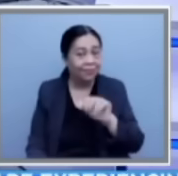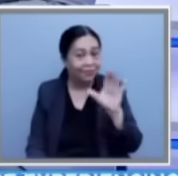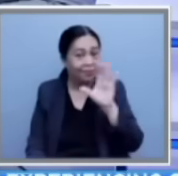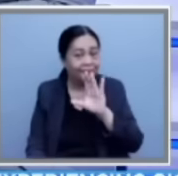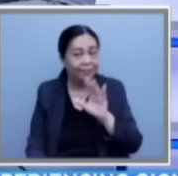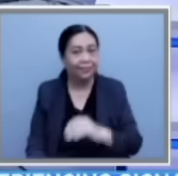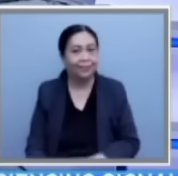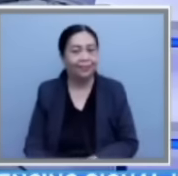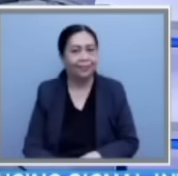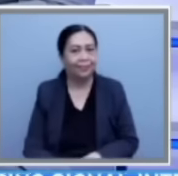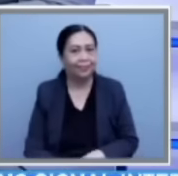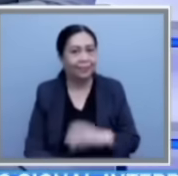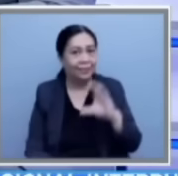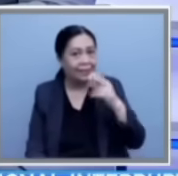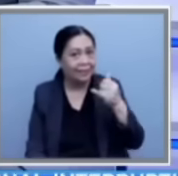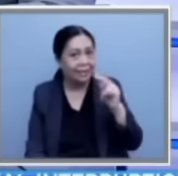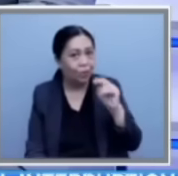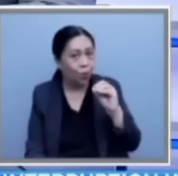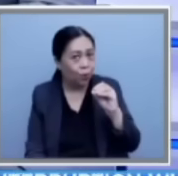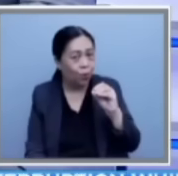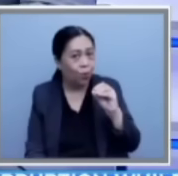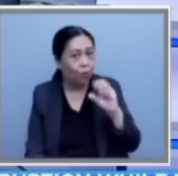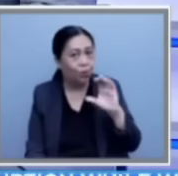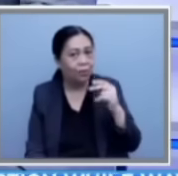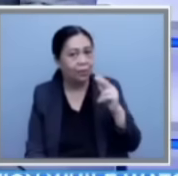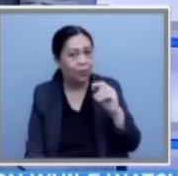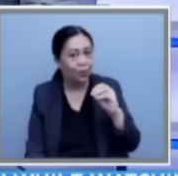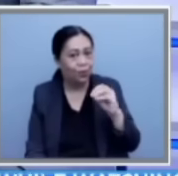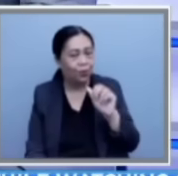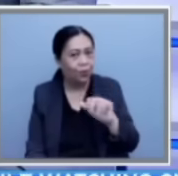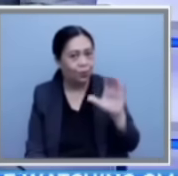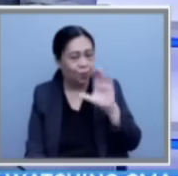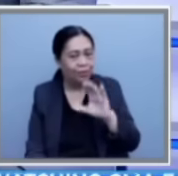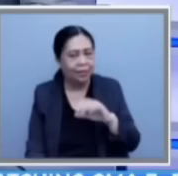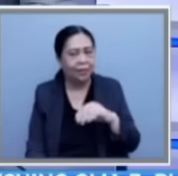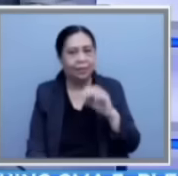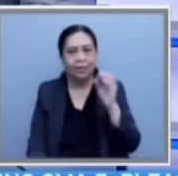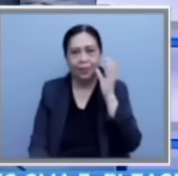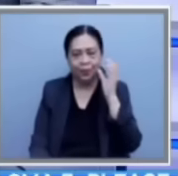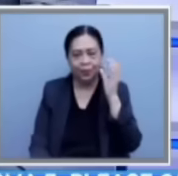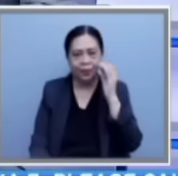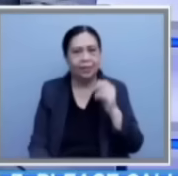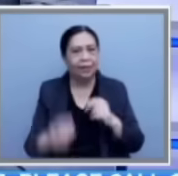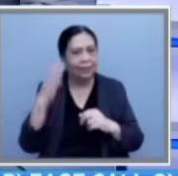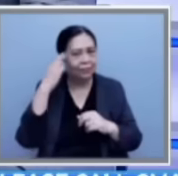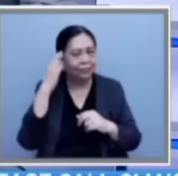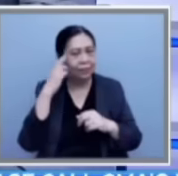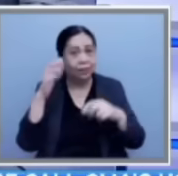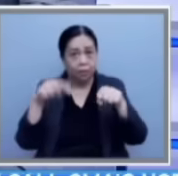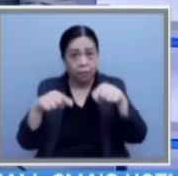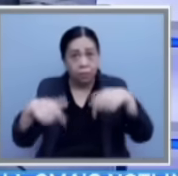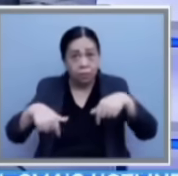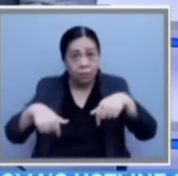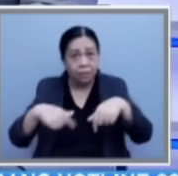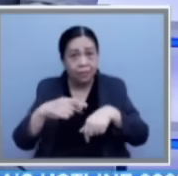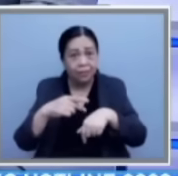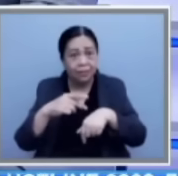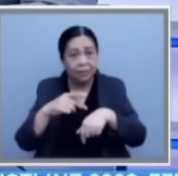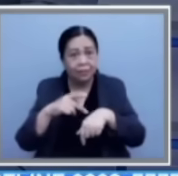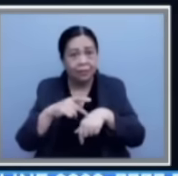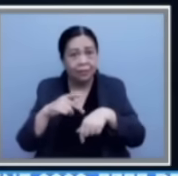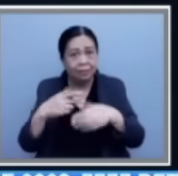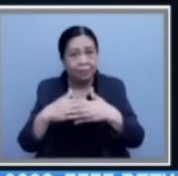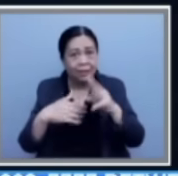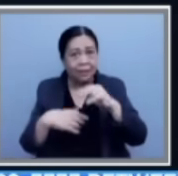Chin Chino Good morning Good morning conyong Oo nandito ka na ba sa Manila